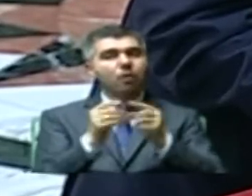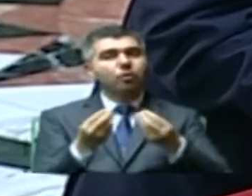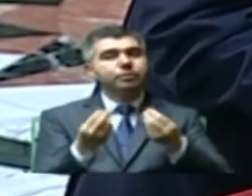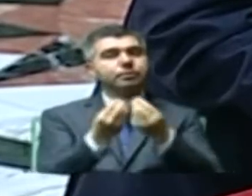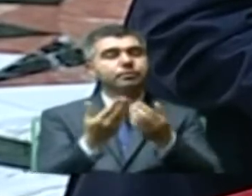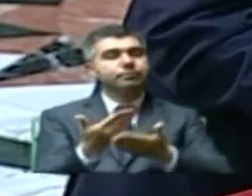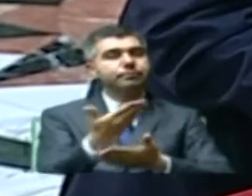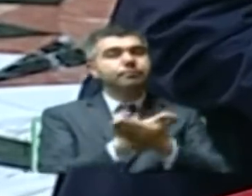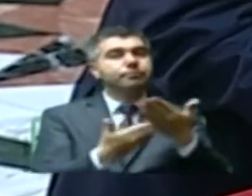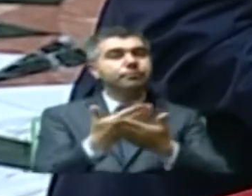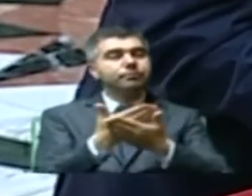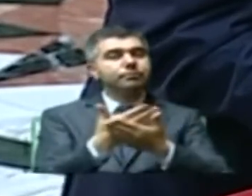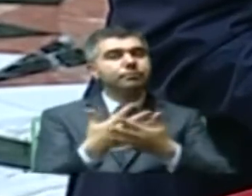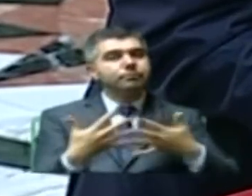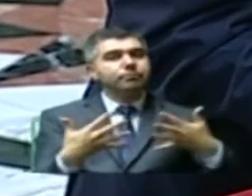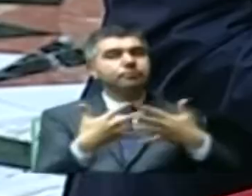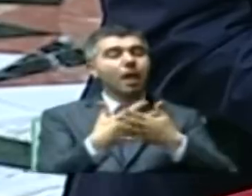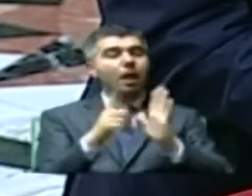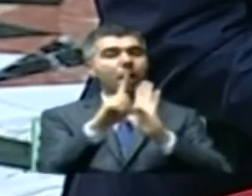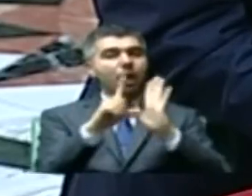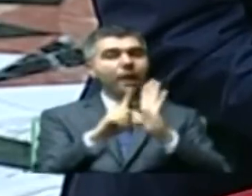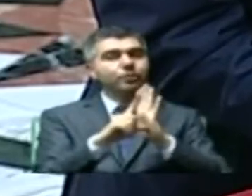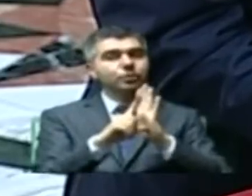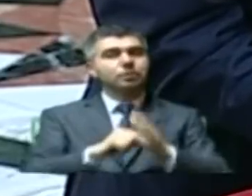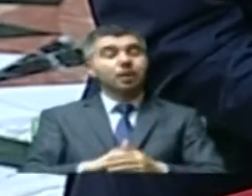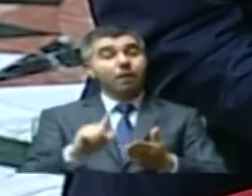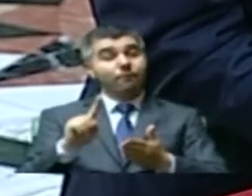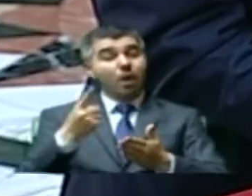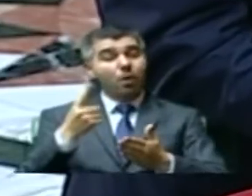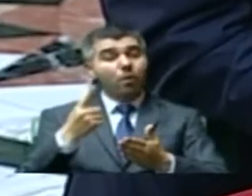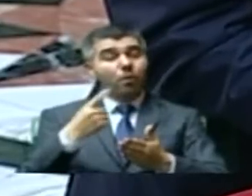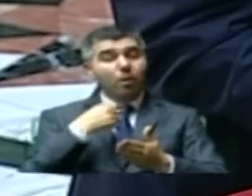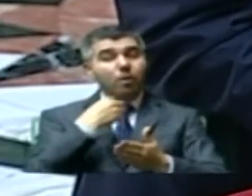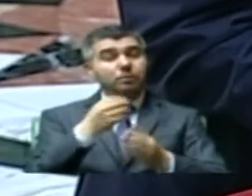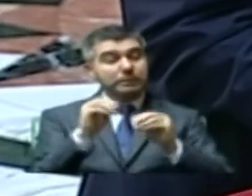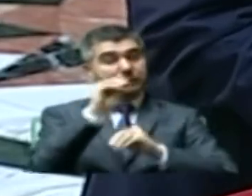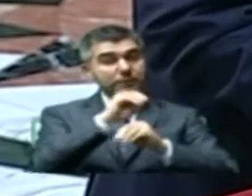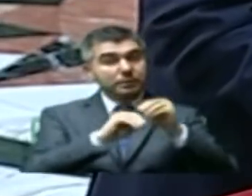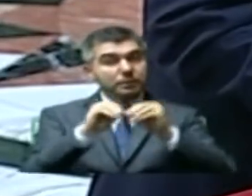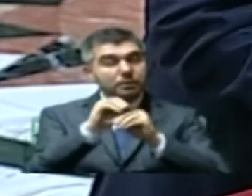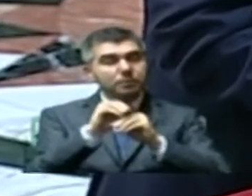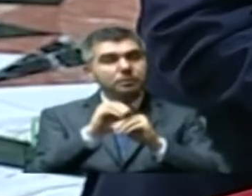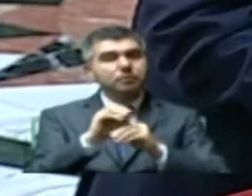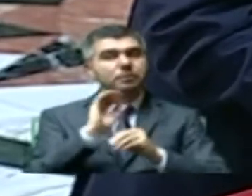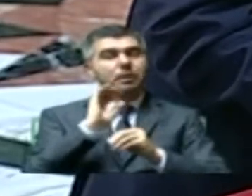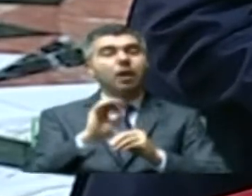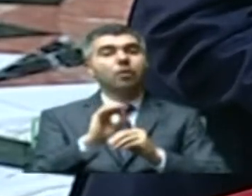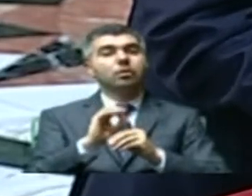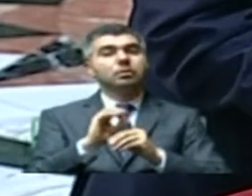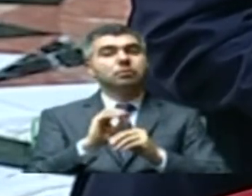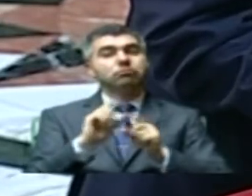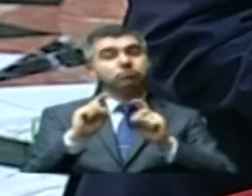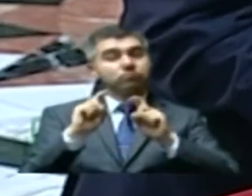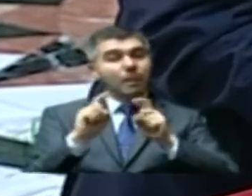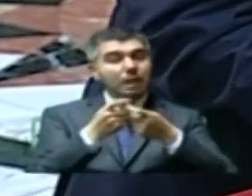لحماية حقوق الأجراء سواء خلال مرحلة التسوية النهائية أو الجزئية، أي سواء